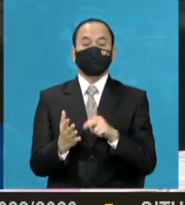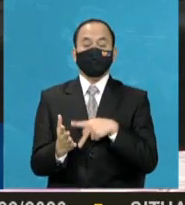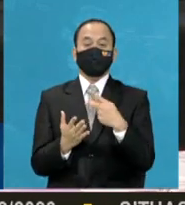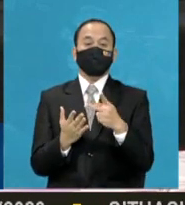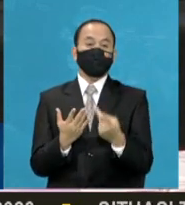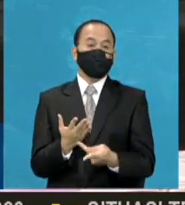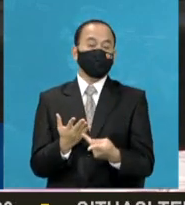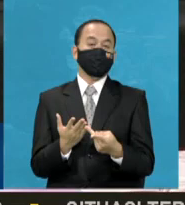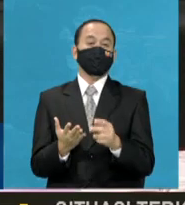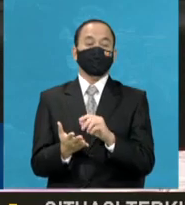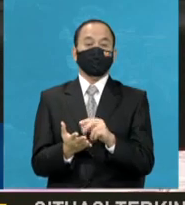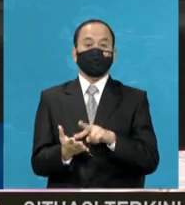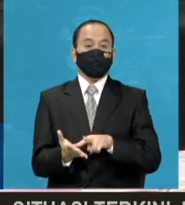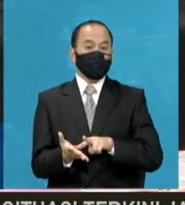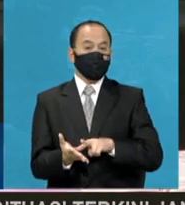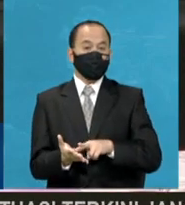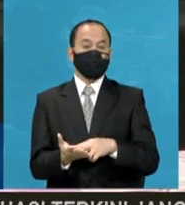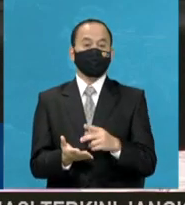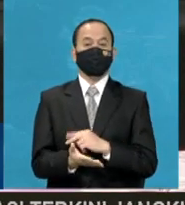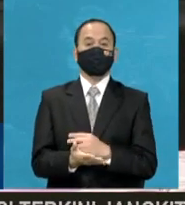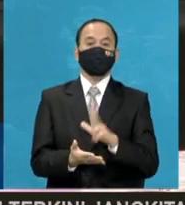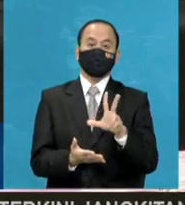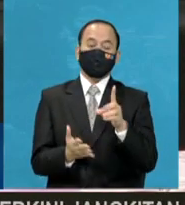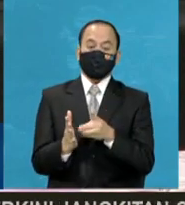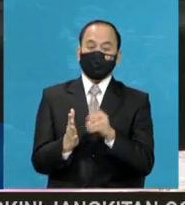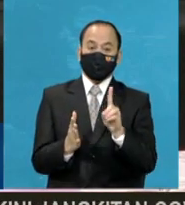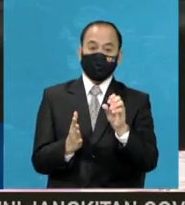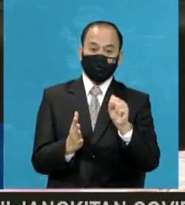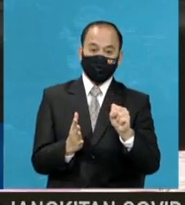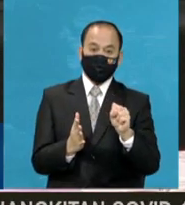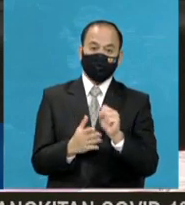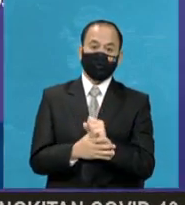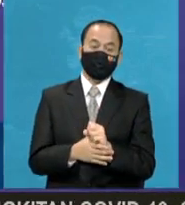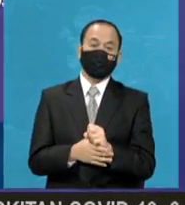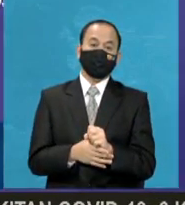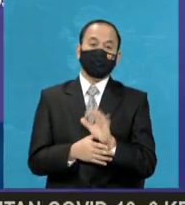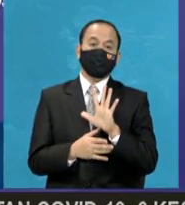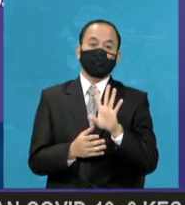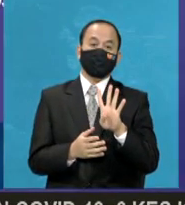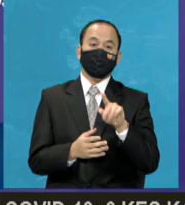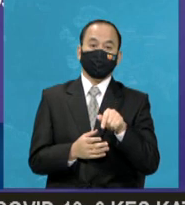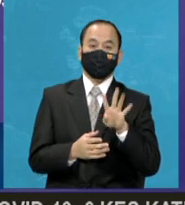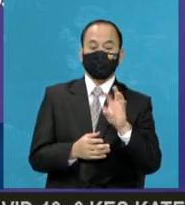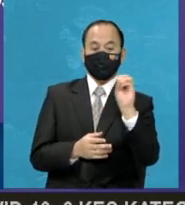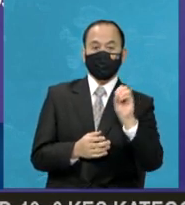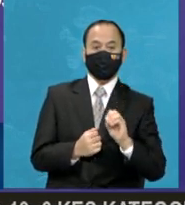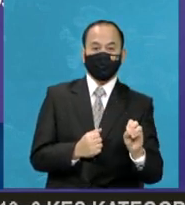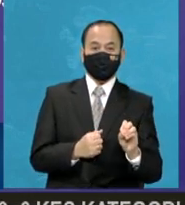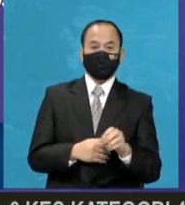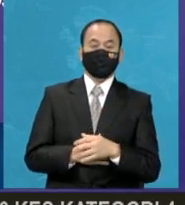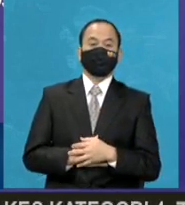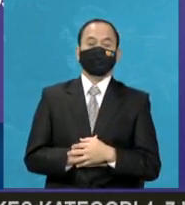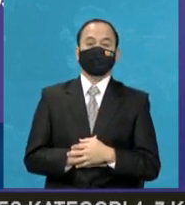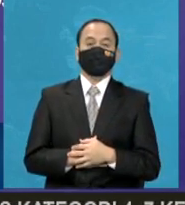bagi mereka yang menerima digado staxyn ialah 54 poin4 peratus